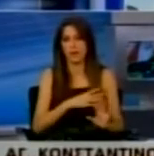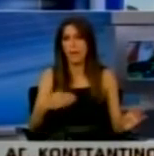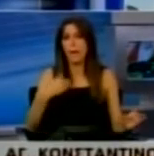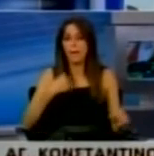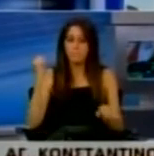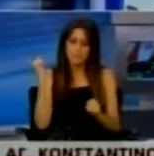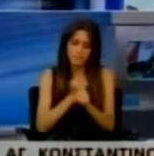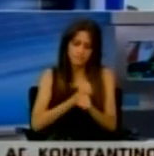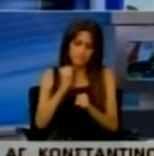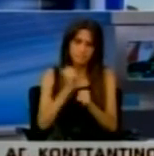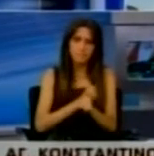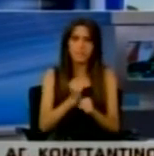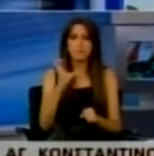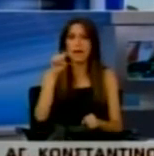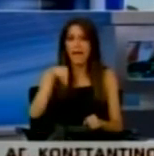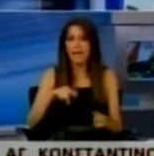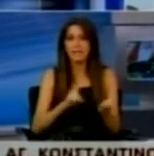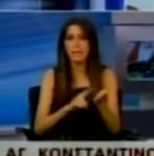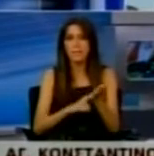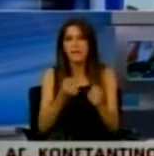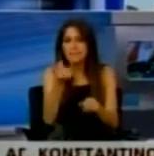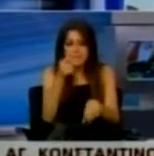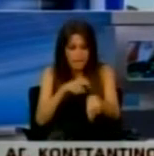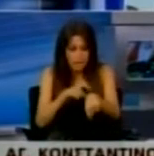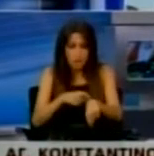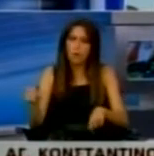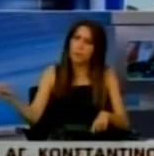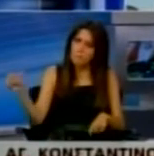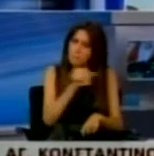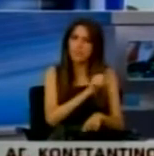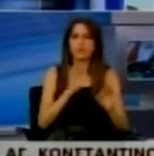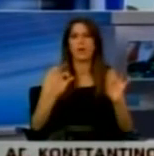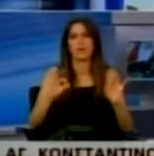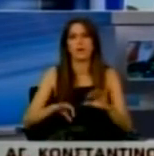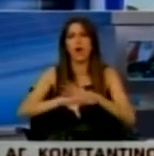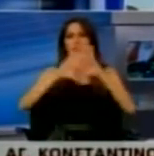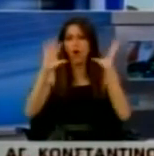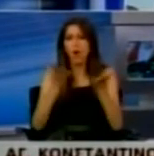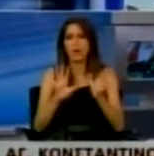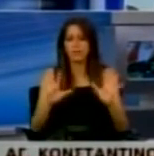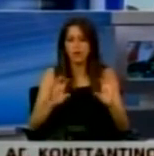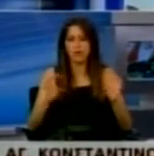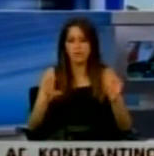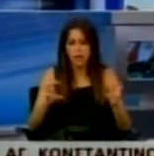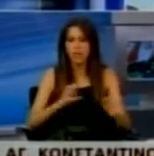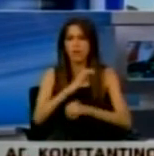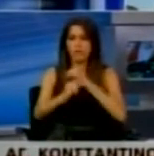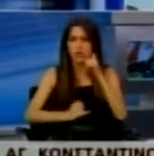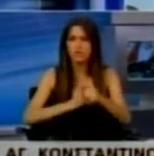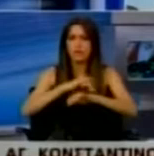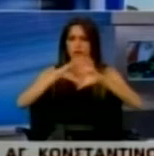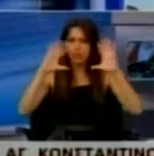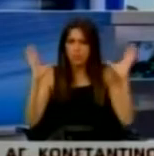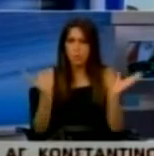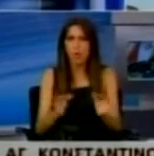λειτουργήσει σε λίγη ώρα, να λειτουργήσει με όλες τις συχνότητές της και από εκεί και πέρα ας το επαναλάβω. Τα ζητήματα